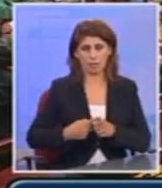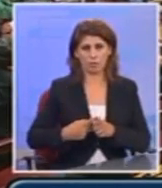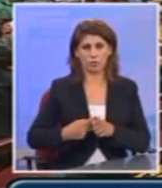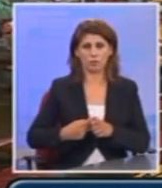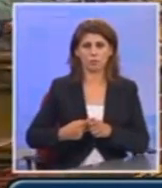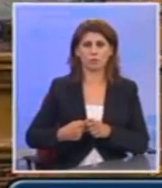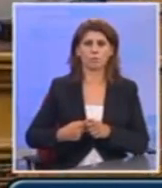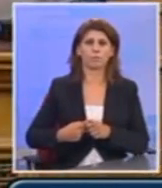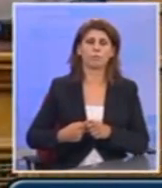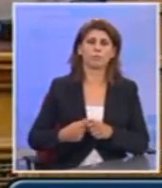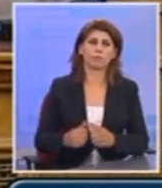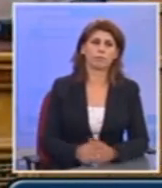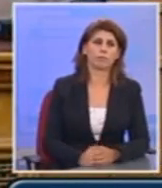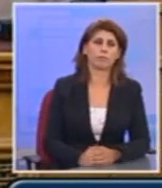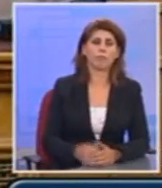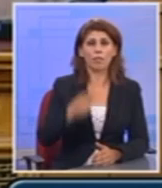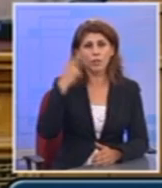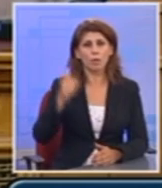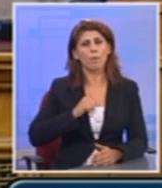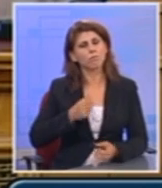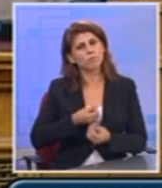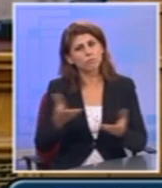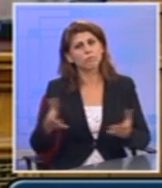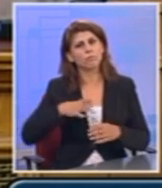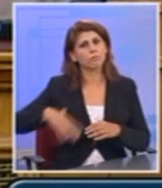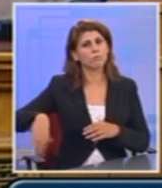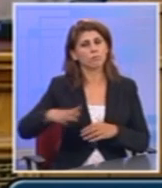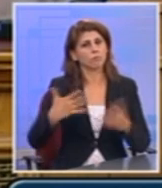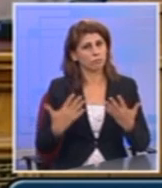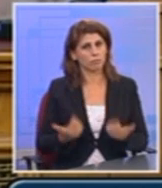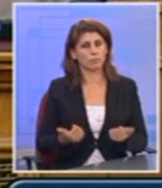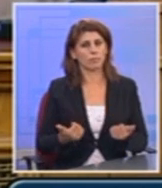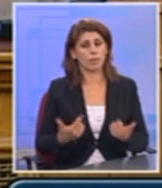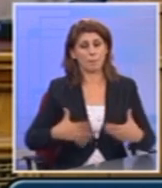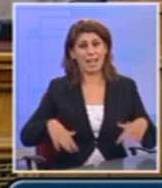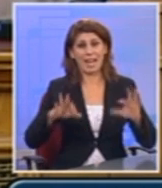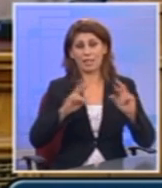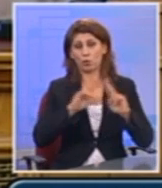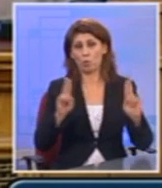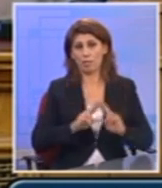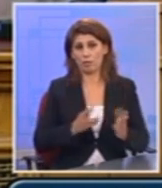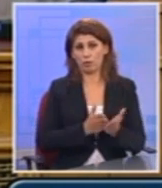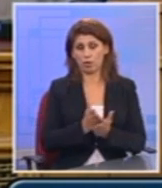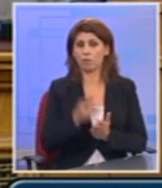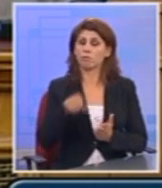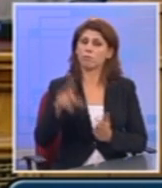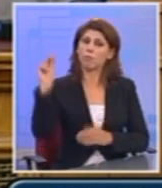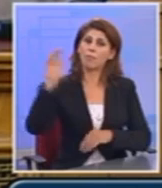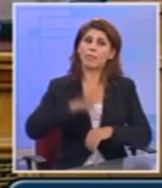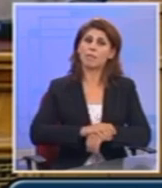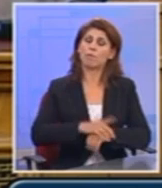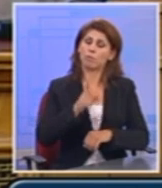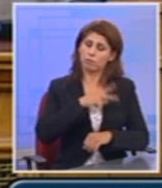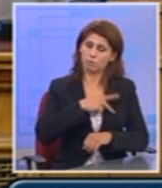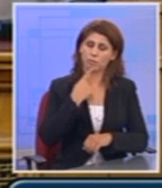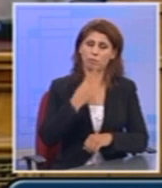και το δικαίωμα της αυτοδιάθεσης των λαών συνιστά και μία αρχή του διεθνούς δικαίου από την οποία δεσμεύονται όπως ορθώς